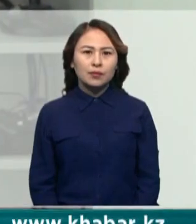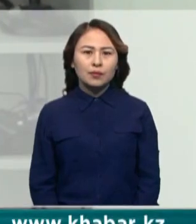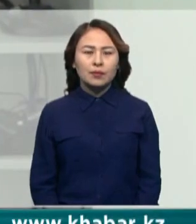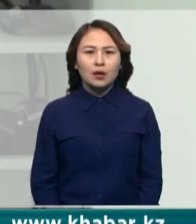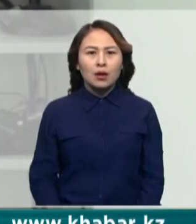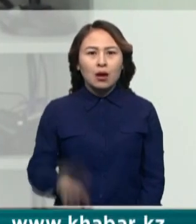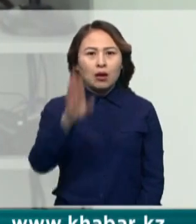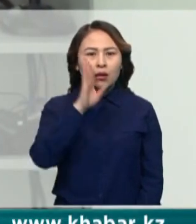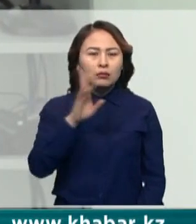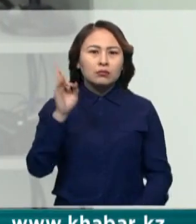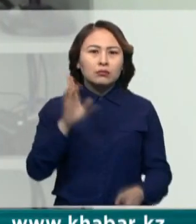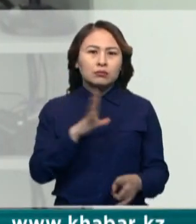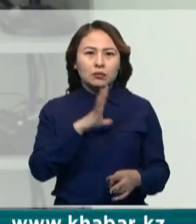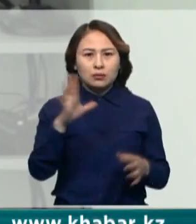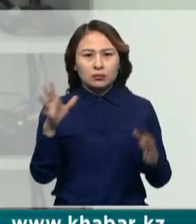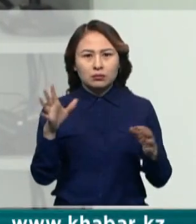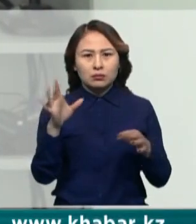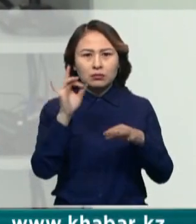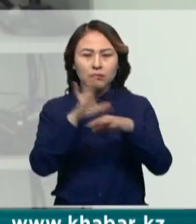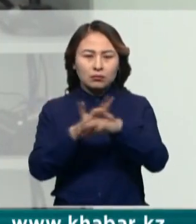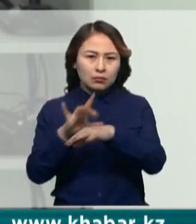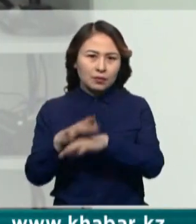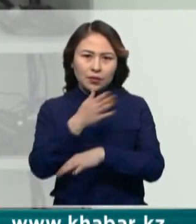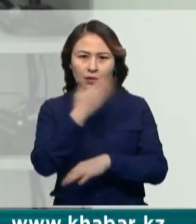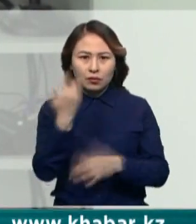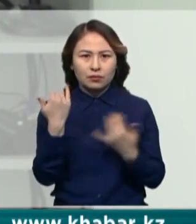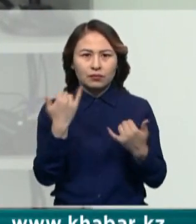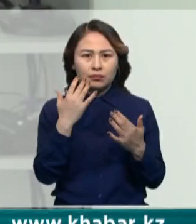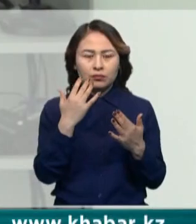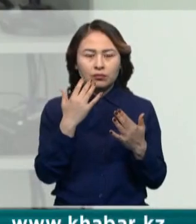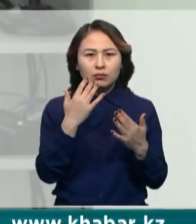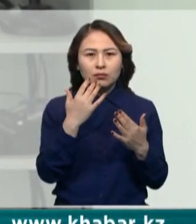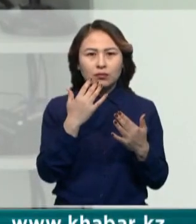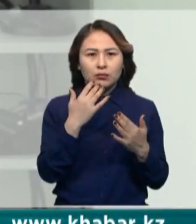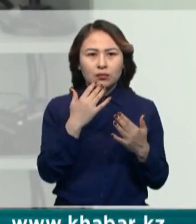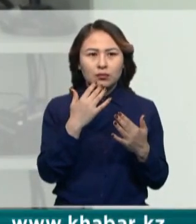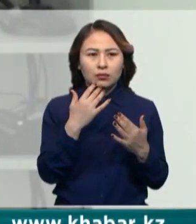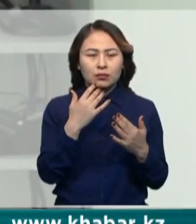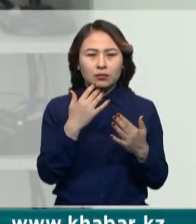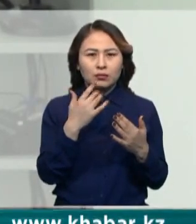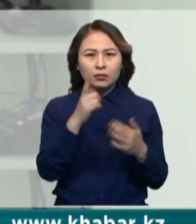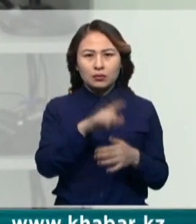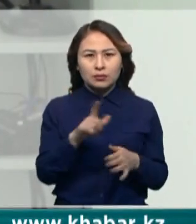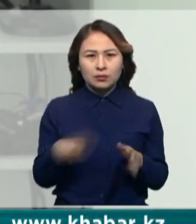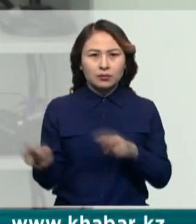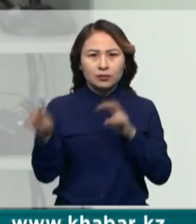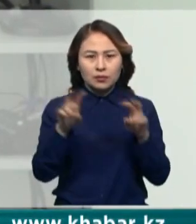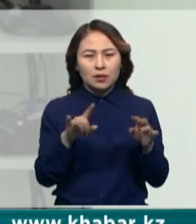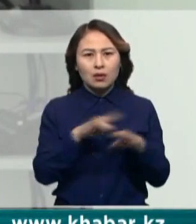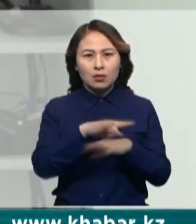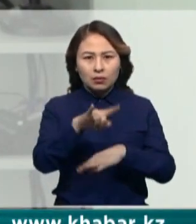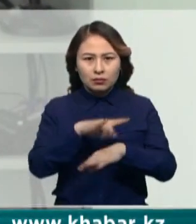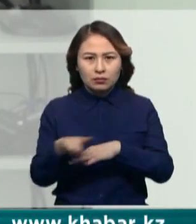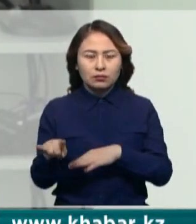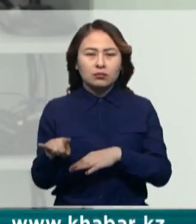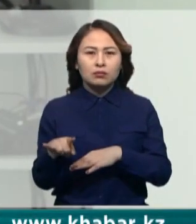әуежайында қызуы жоғары жолаушылар тіркелген жоқ. Осы бүгінгі таңға дейін. Жолаушылар мен әуежол